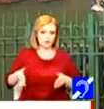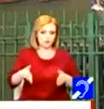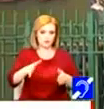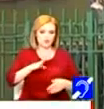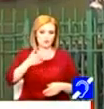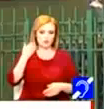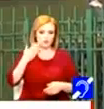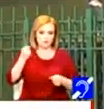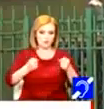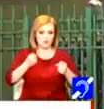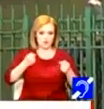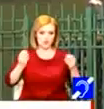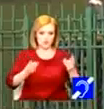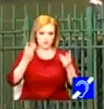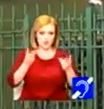incendiu.